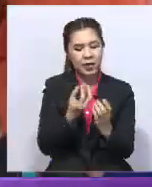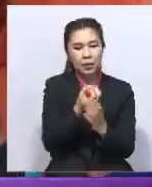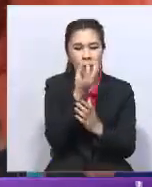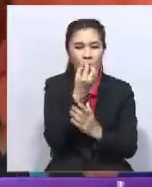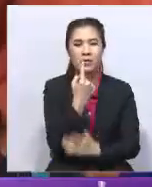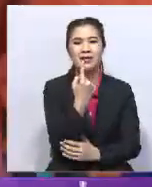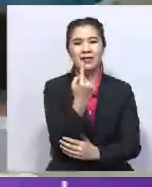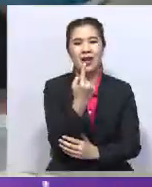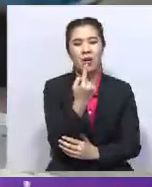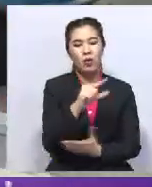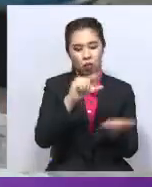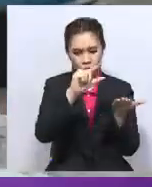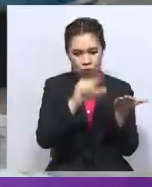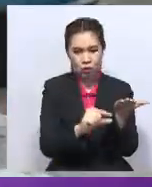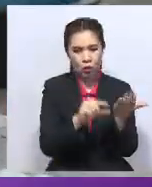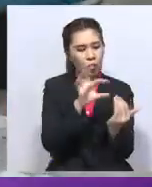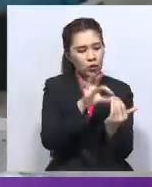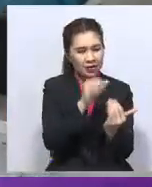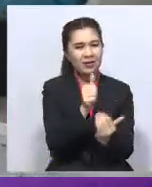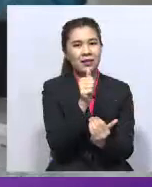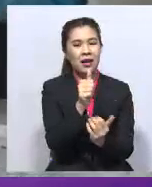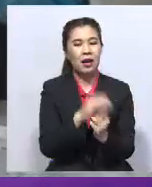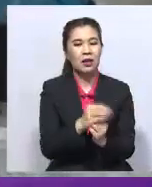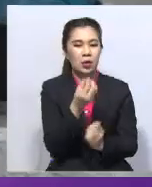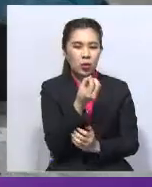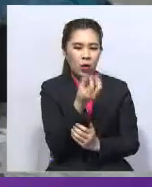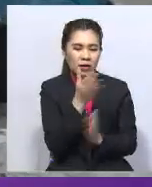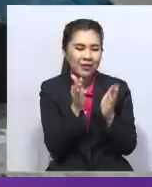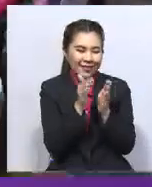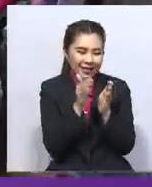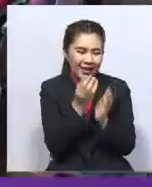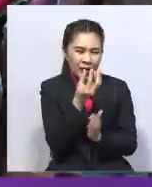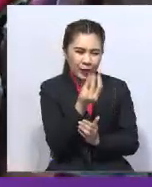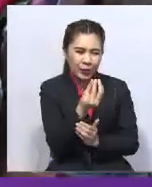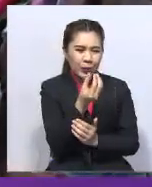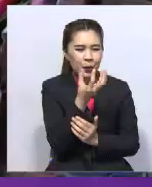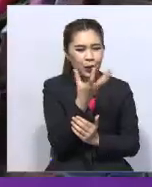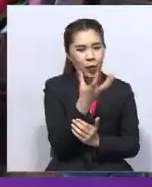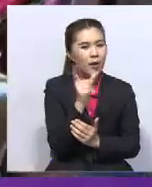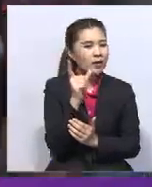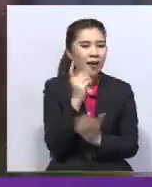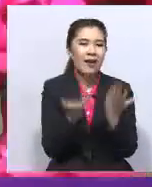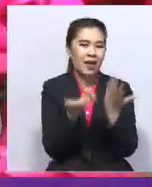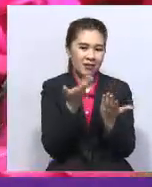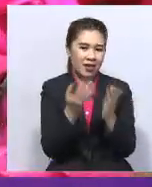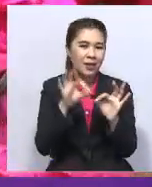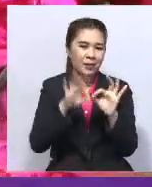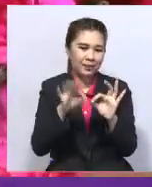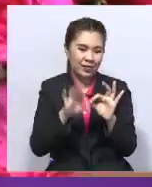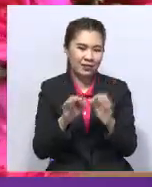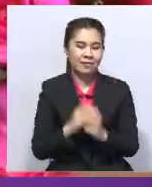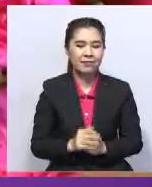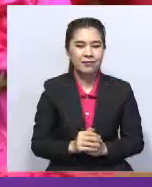ายเป็นดอกซึ่งถูกกว่าแล้วก็เลือกได้จะเป็นดอกเล็กหรือดอกใหญ่ๆนะครับเพื่อประหยัดเงินในกระเป๋าโดยดอกกุหลาบ